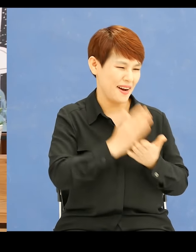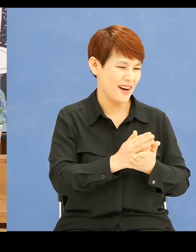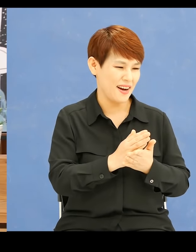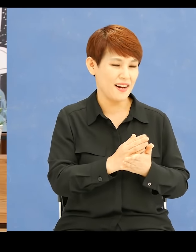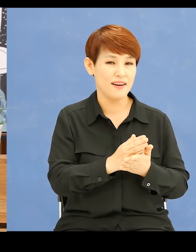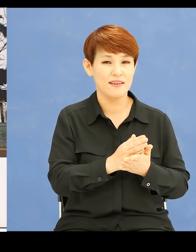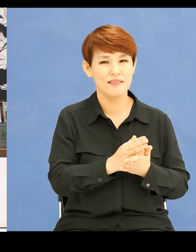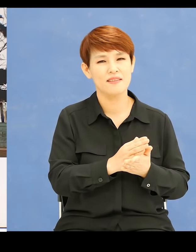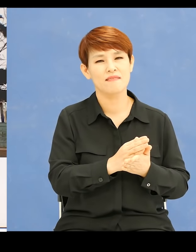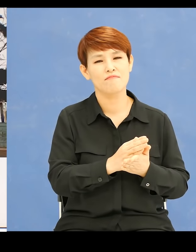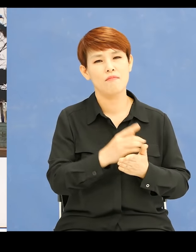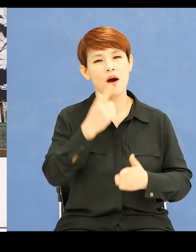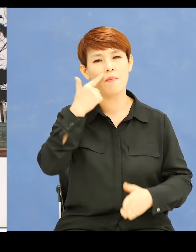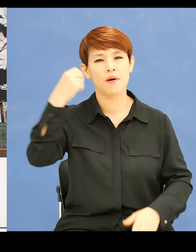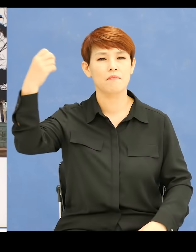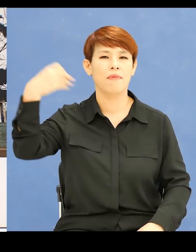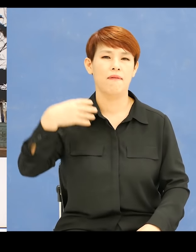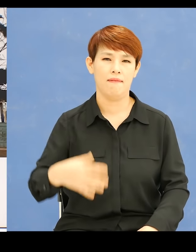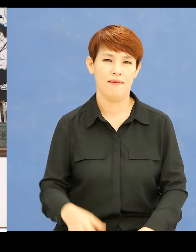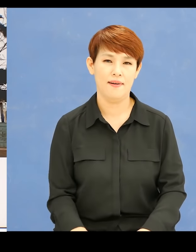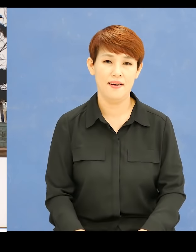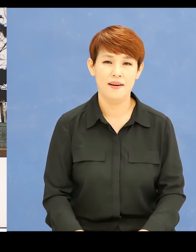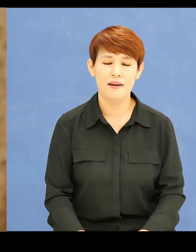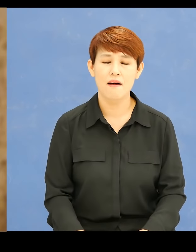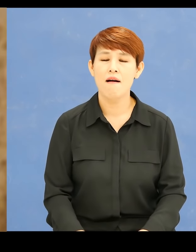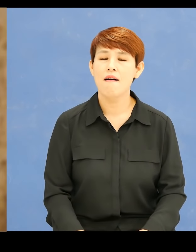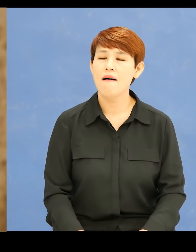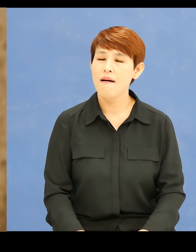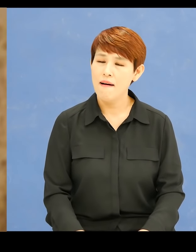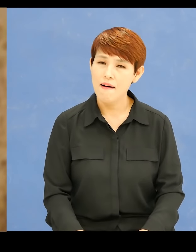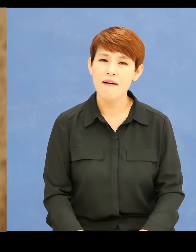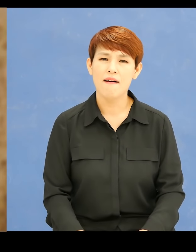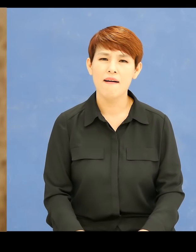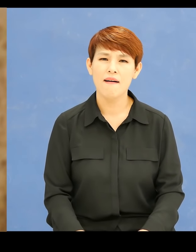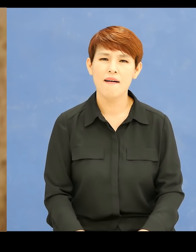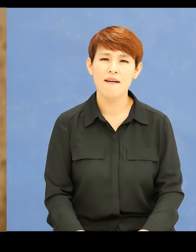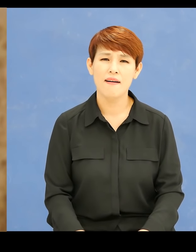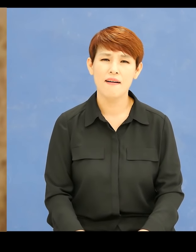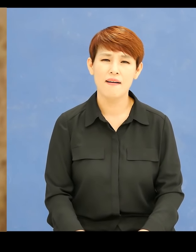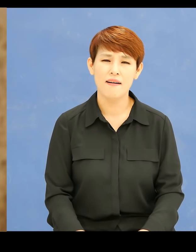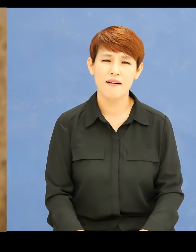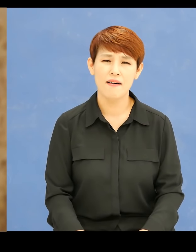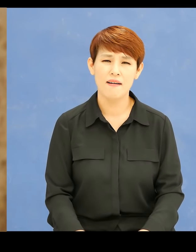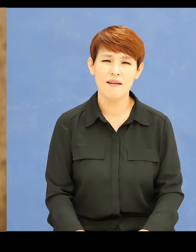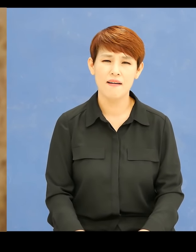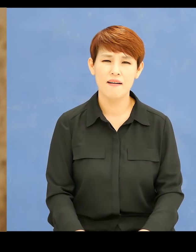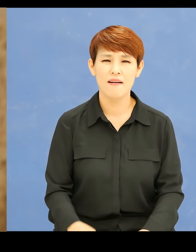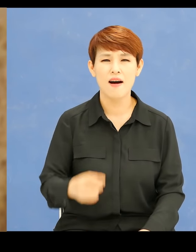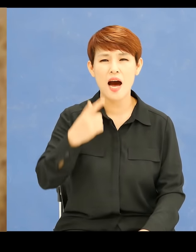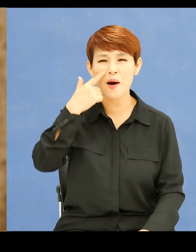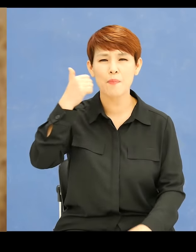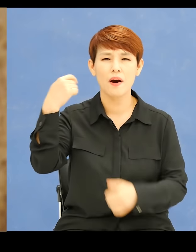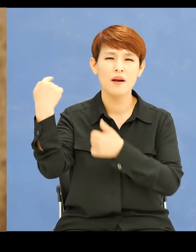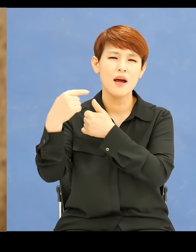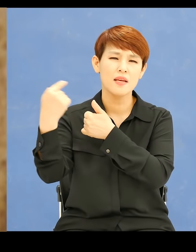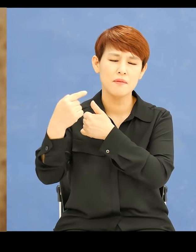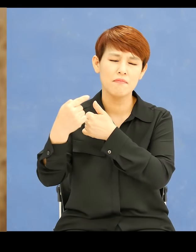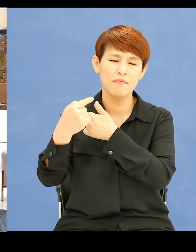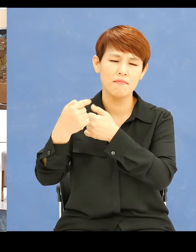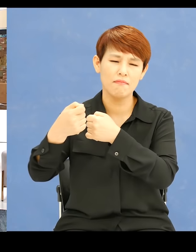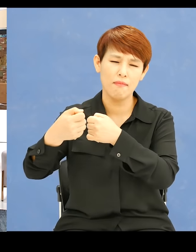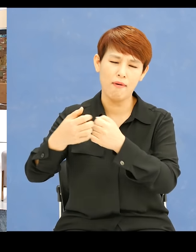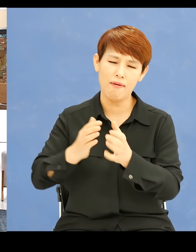멋있으시다. 너무 멋지시다. 그 얘기를 하셨는데 예. 그건 학력이 필요 없구나. 그 예, 아버지의 그렇네요. 깊은 그